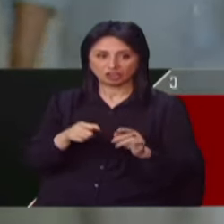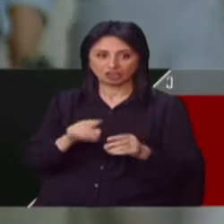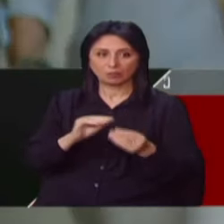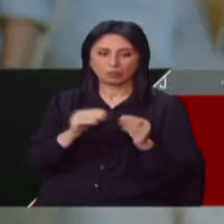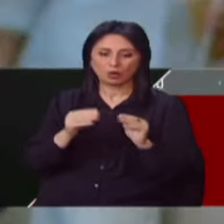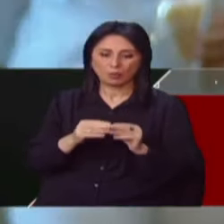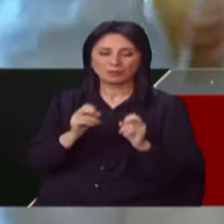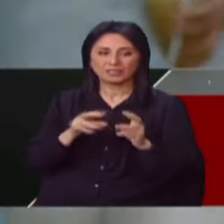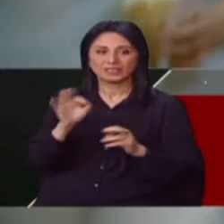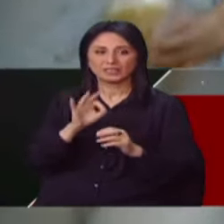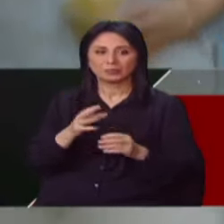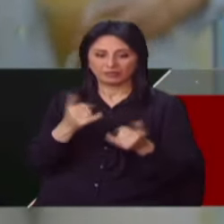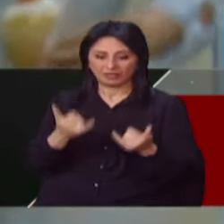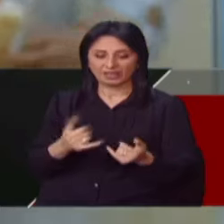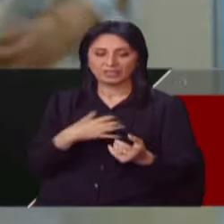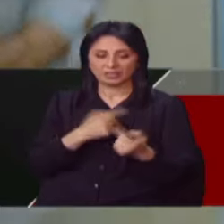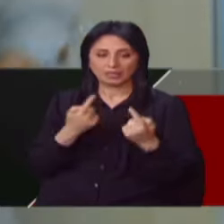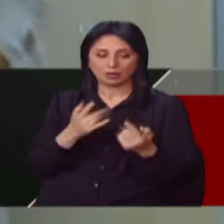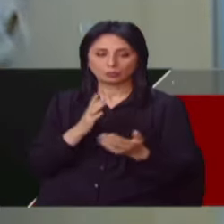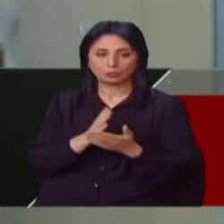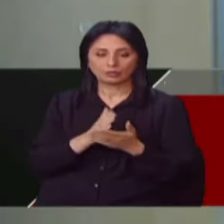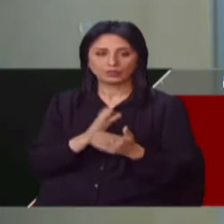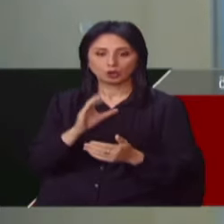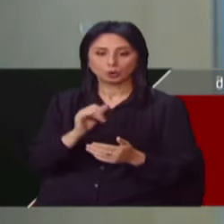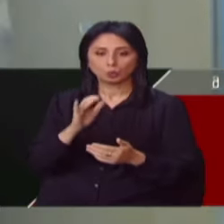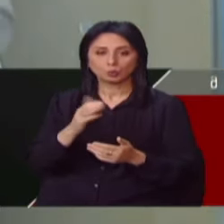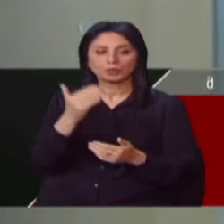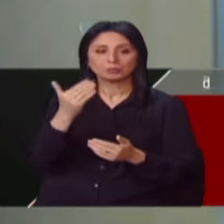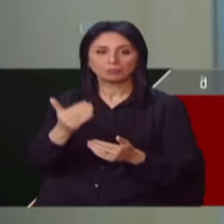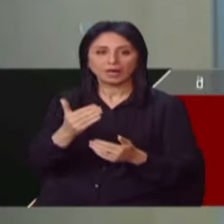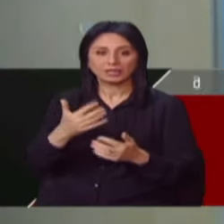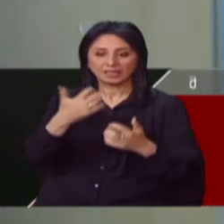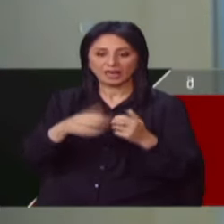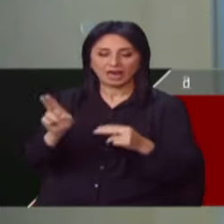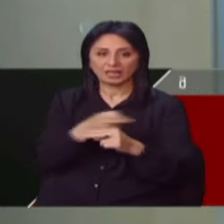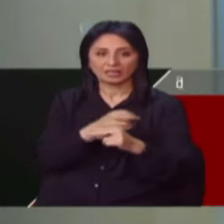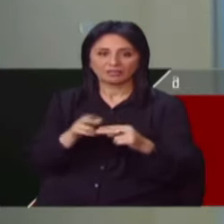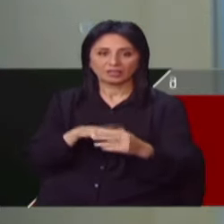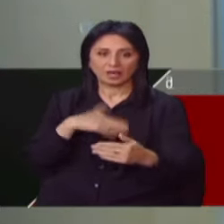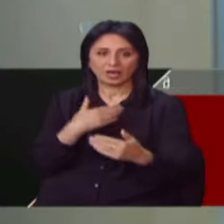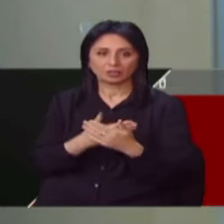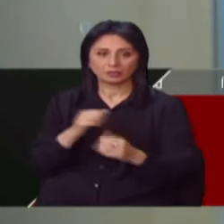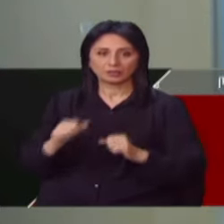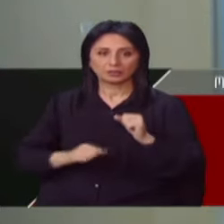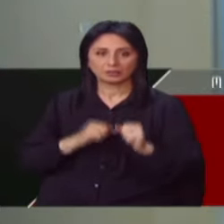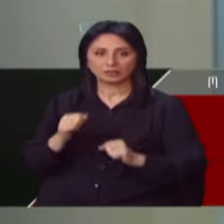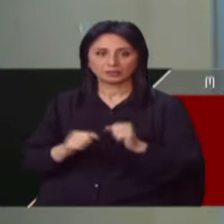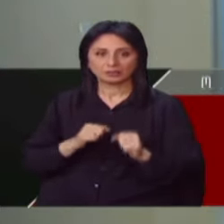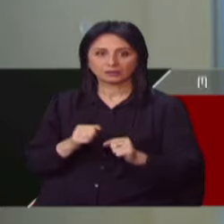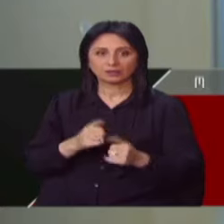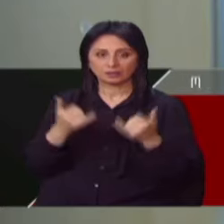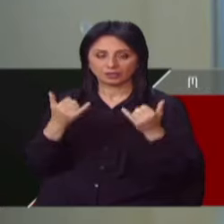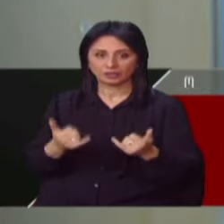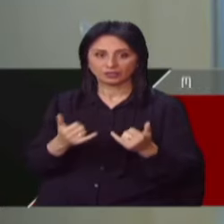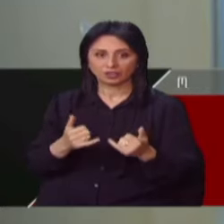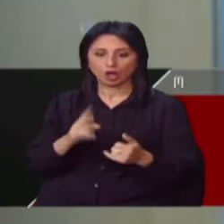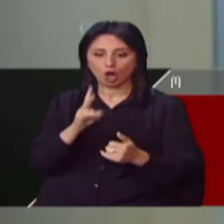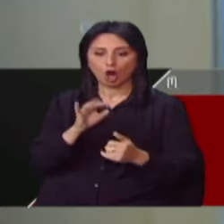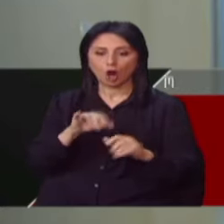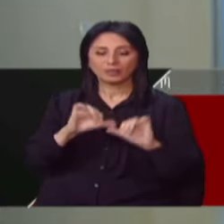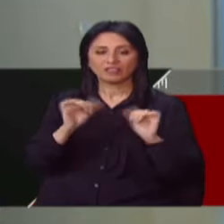გამოწვევები და საფრთხეები დღესაც აქტუალურია და სუსი მათ განეიტრალებას აქტიურად ცდილობს. დღეს